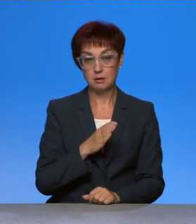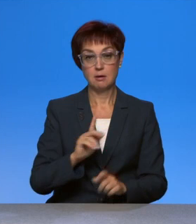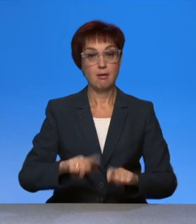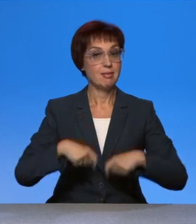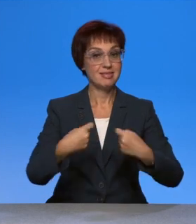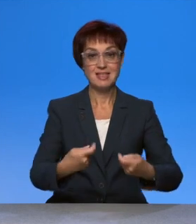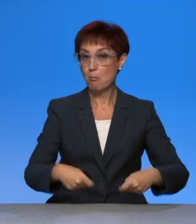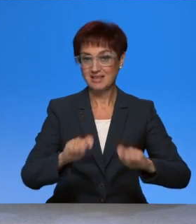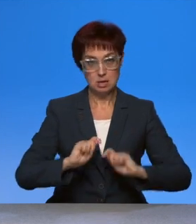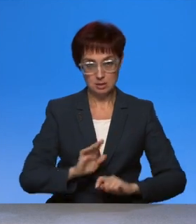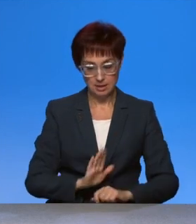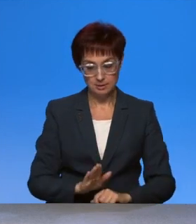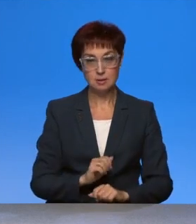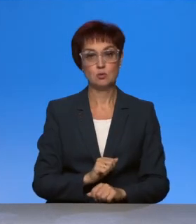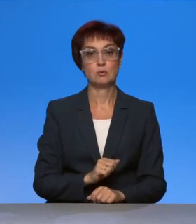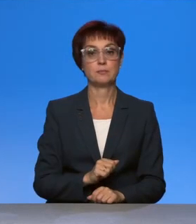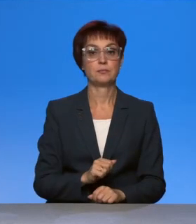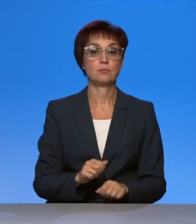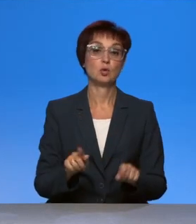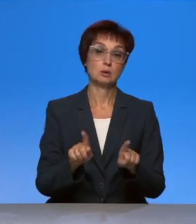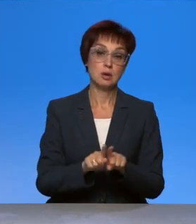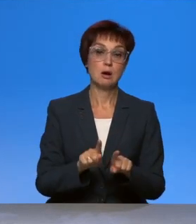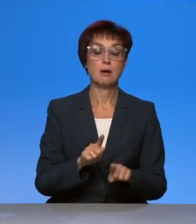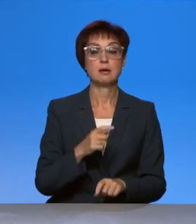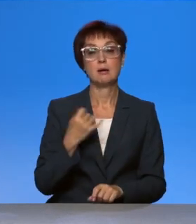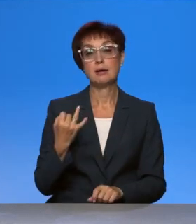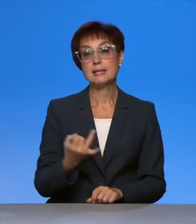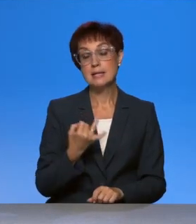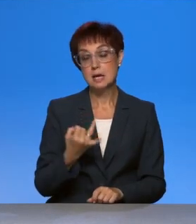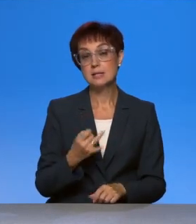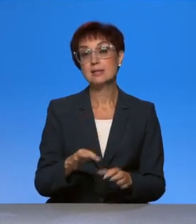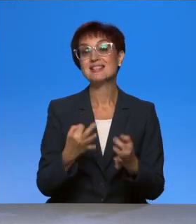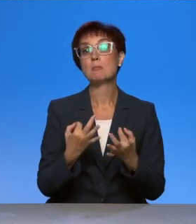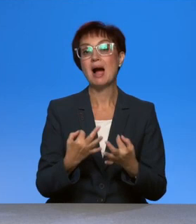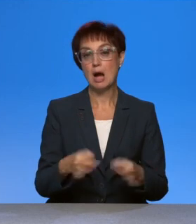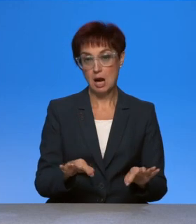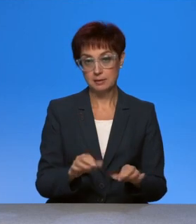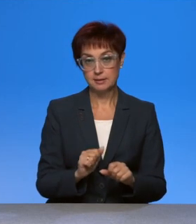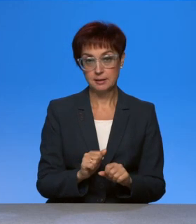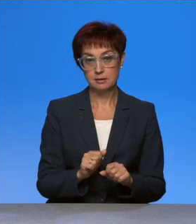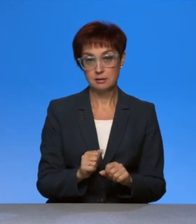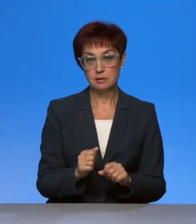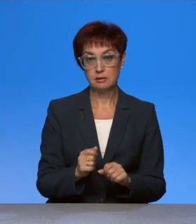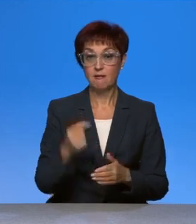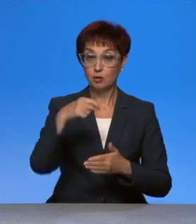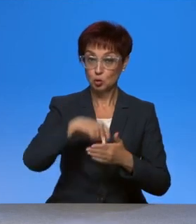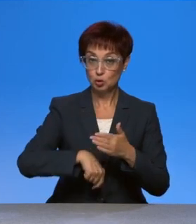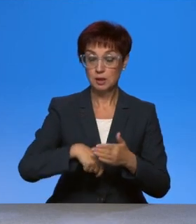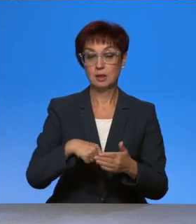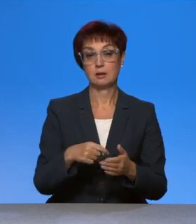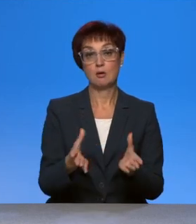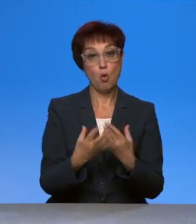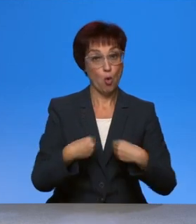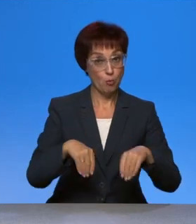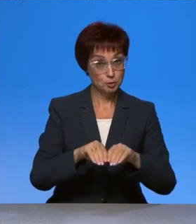плане фактически такая вот интересная демократия, которая позволяла им внутри своего общества,